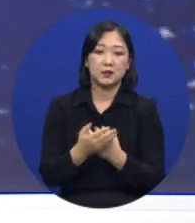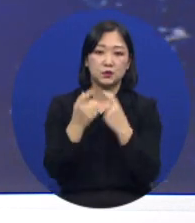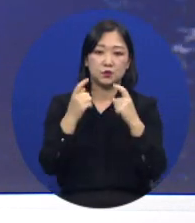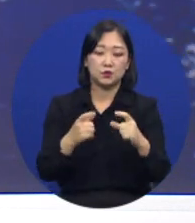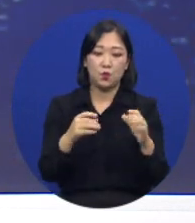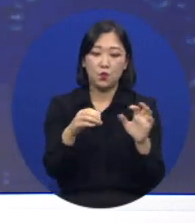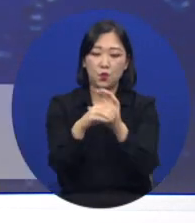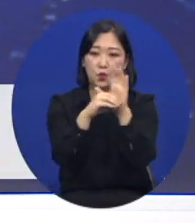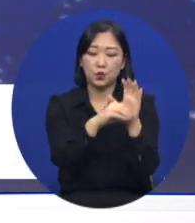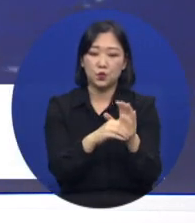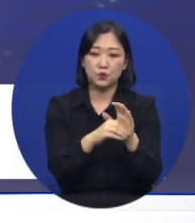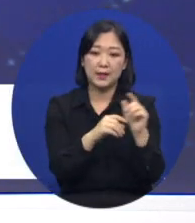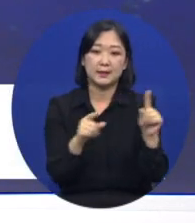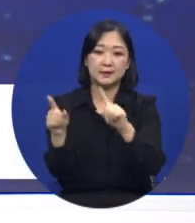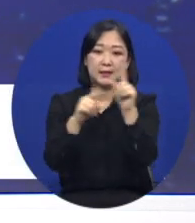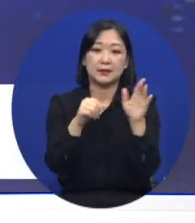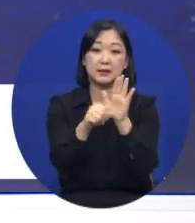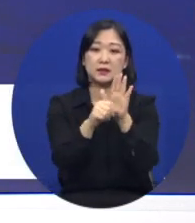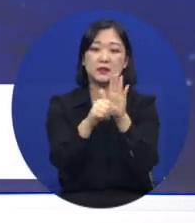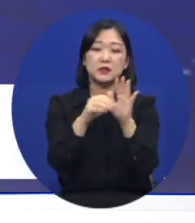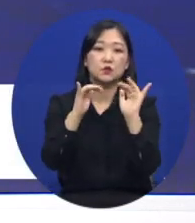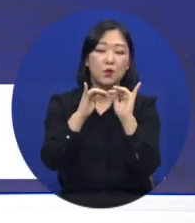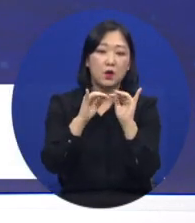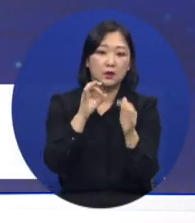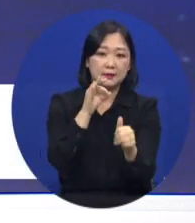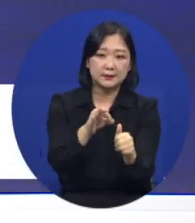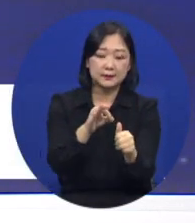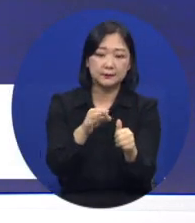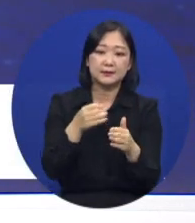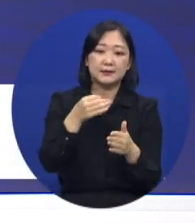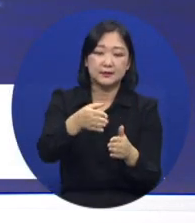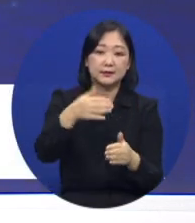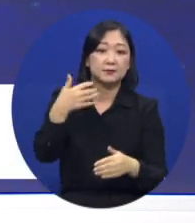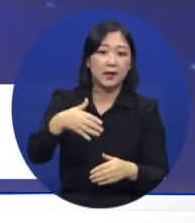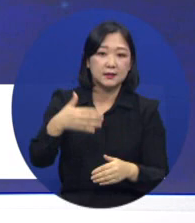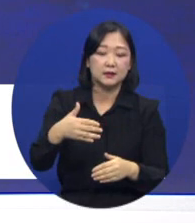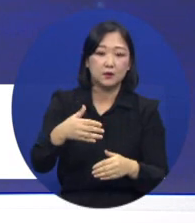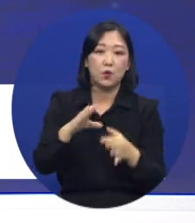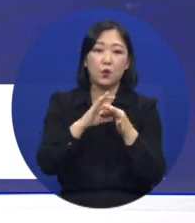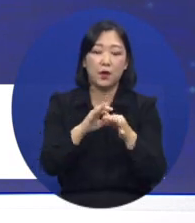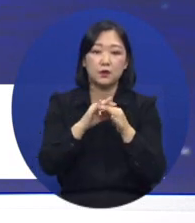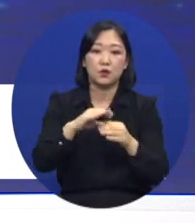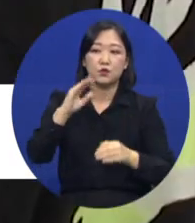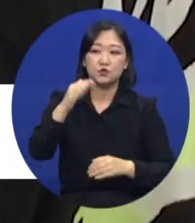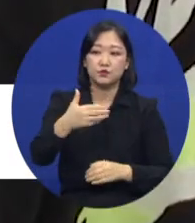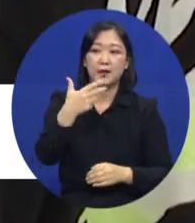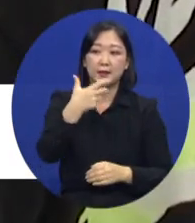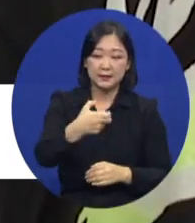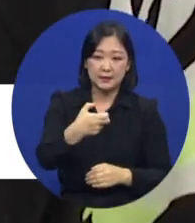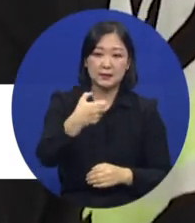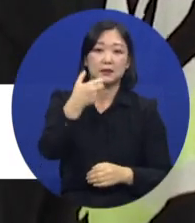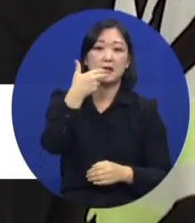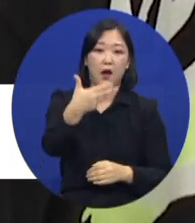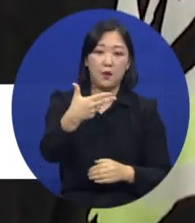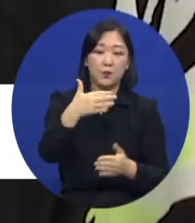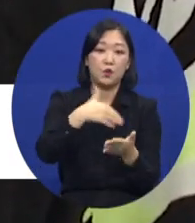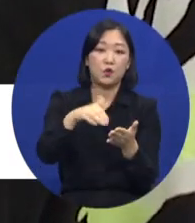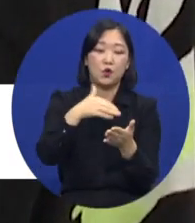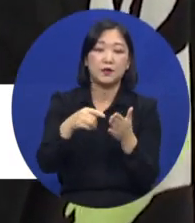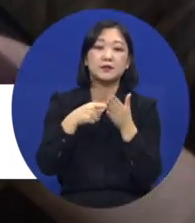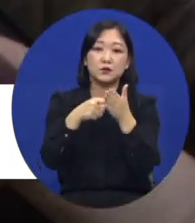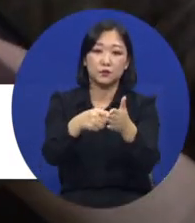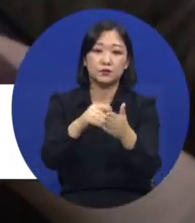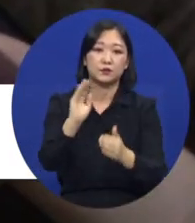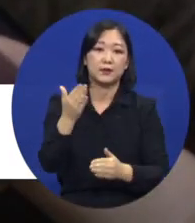제주도는 코로나19 상생 국민지원금 미지급과 관련해 도내에서 979건의 이의신청이 접수됐다고